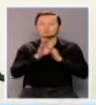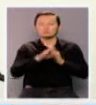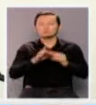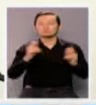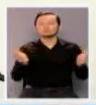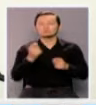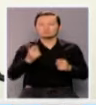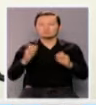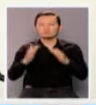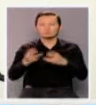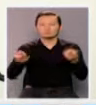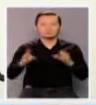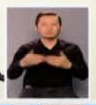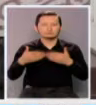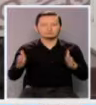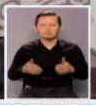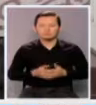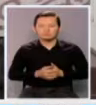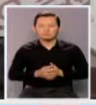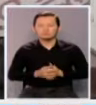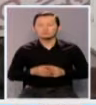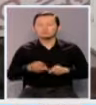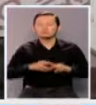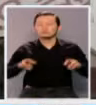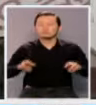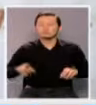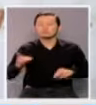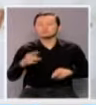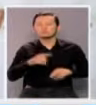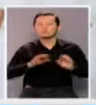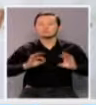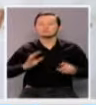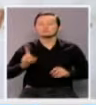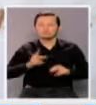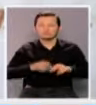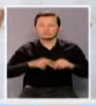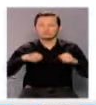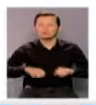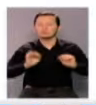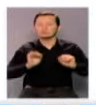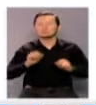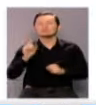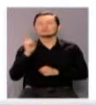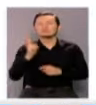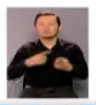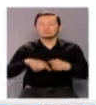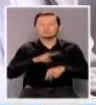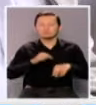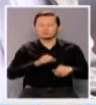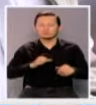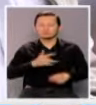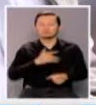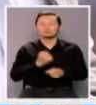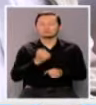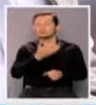скот и оставляют свои дома открытыми. Аким района Арман Баженов отметил, что правоохранительные органы и предприниматели не применяют общих